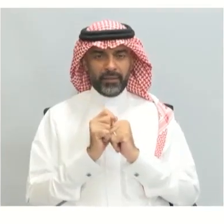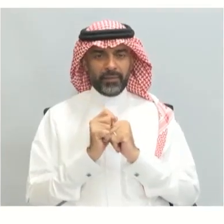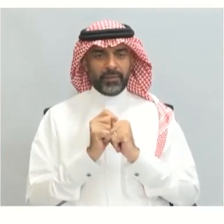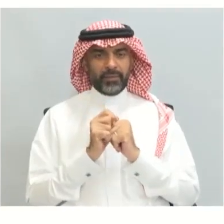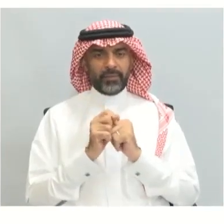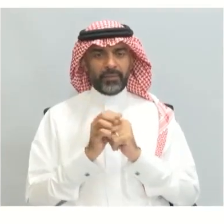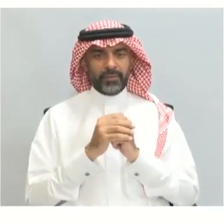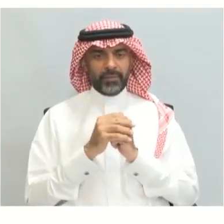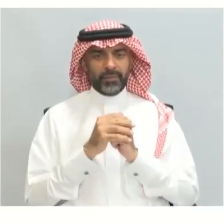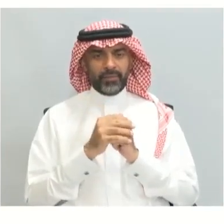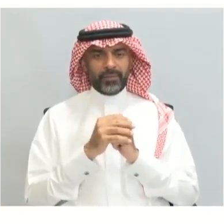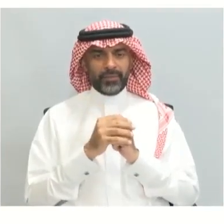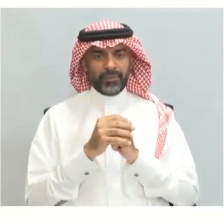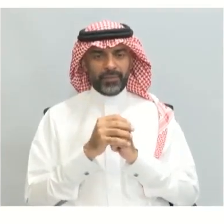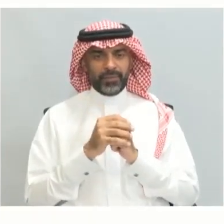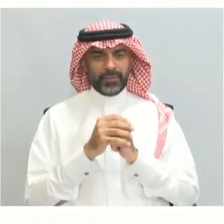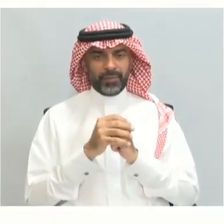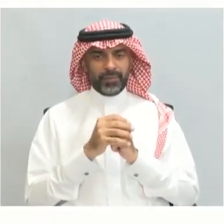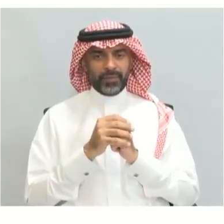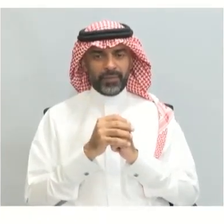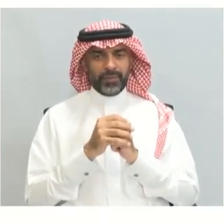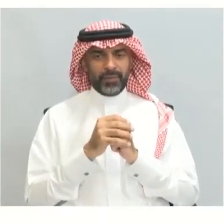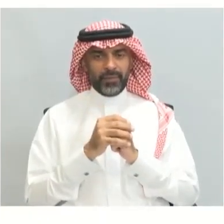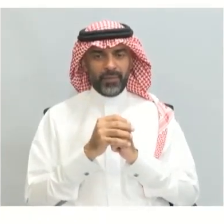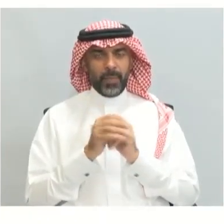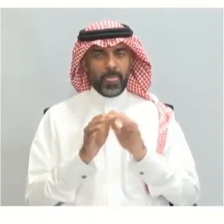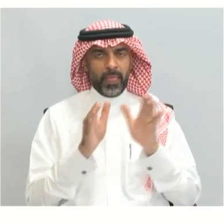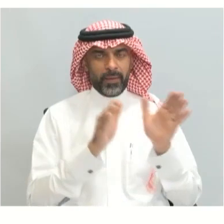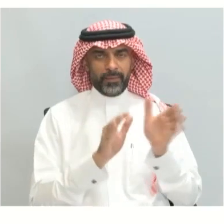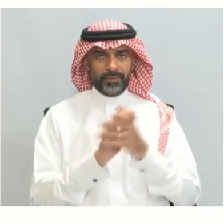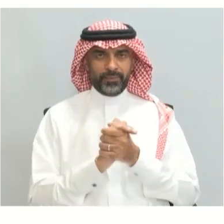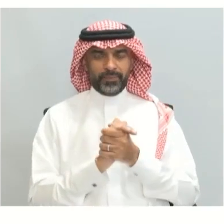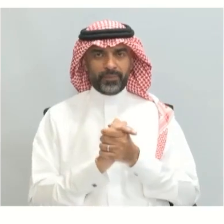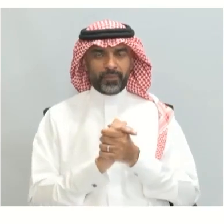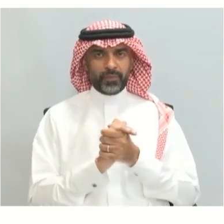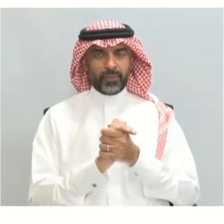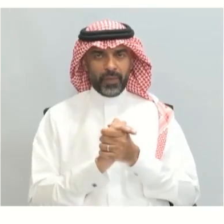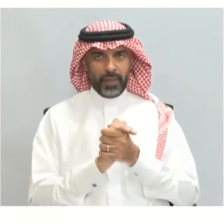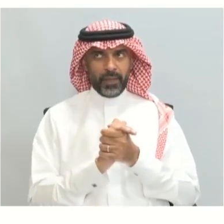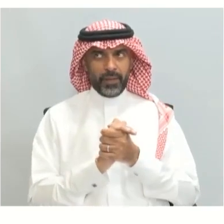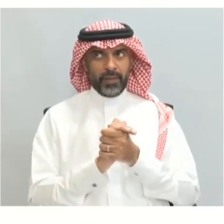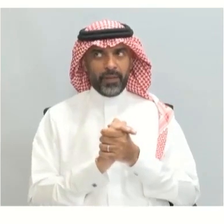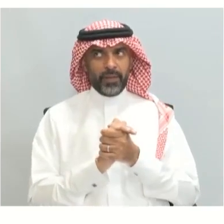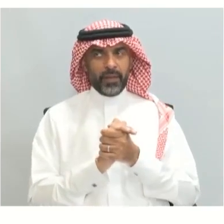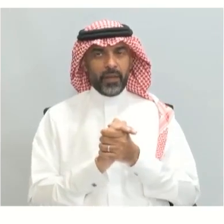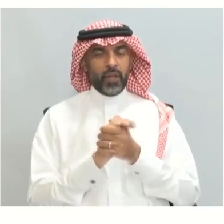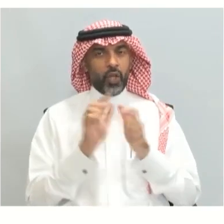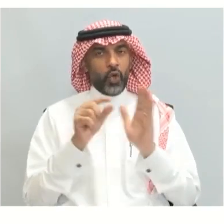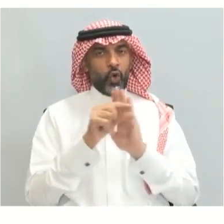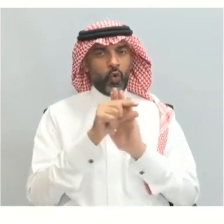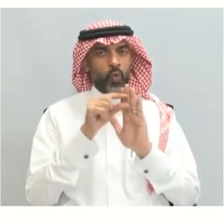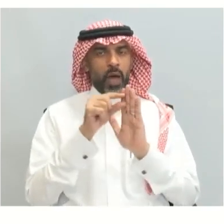عنوان الخريطه ومقياس الرسم ابنائي وبناتي الطلاب عنوان